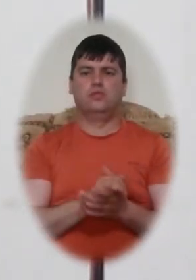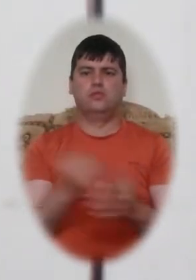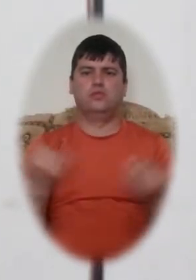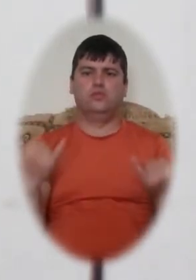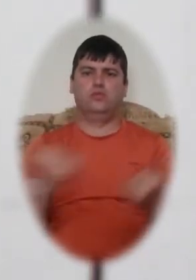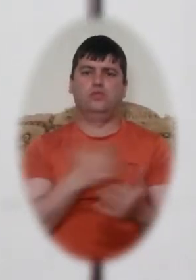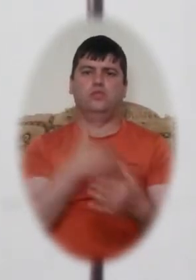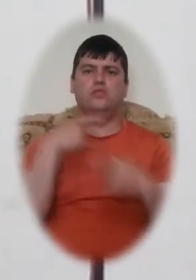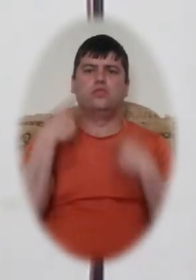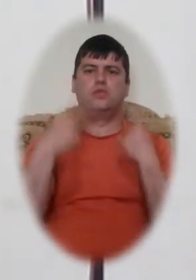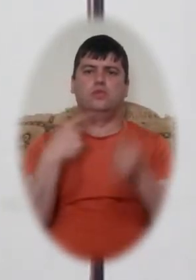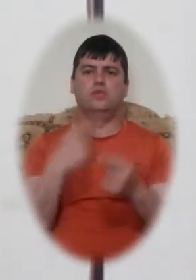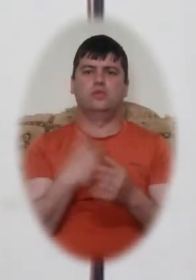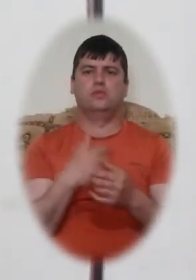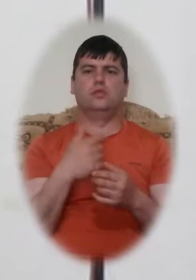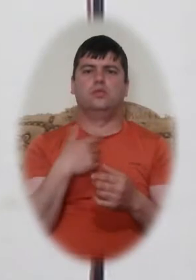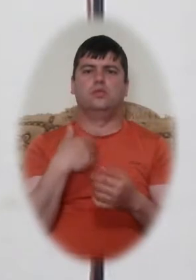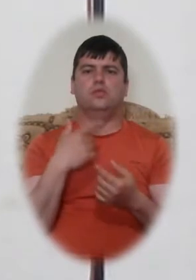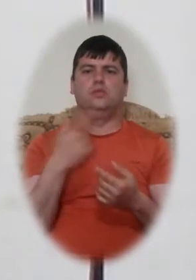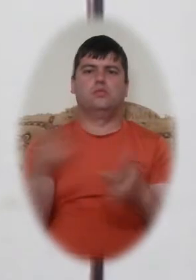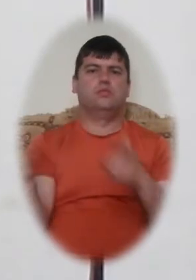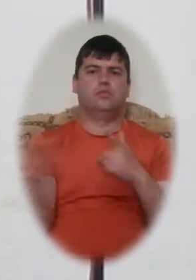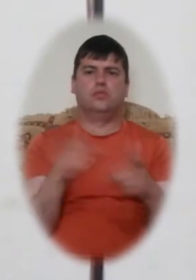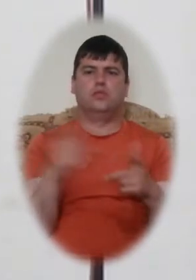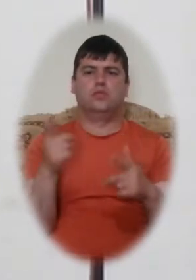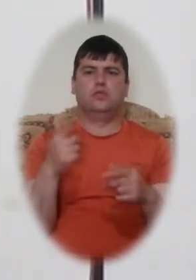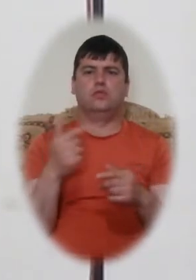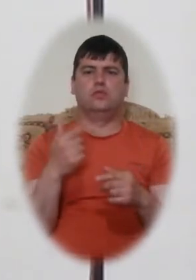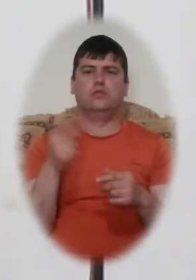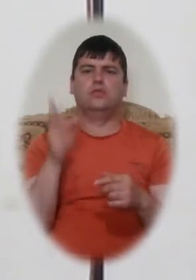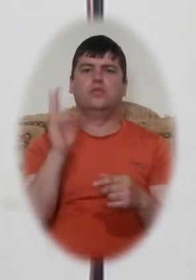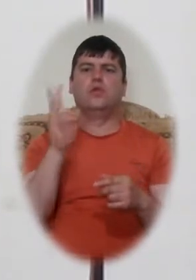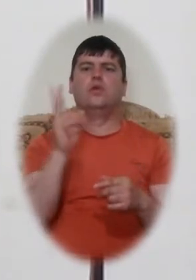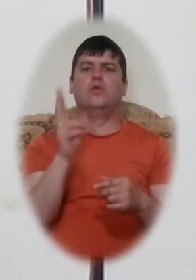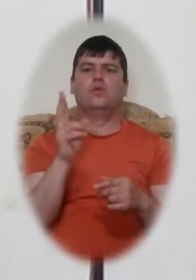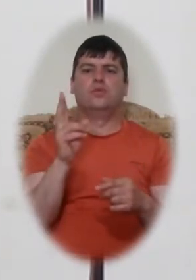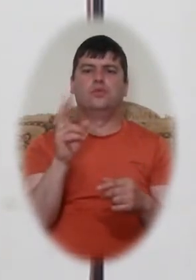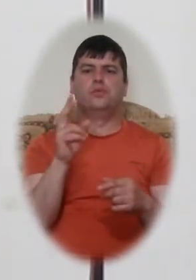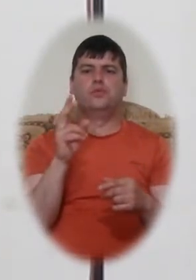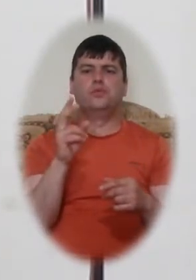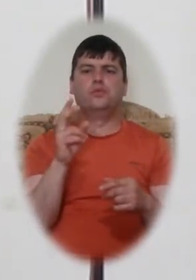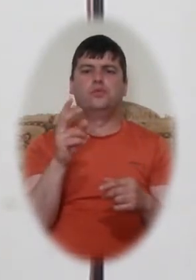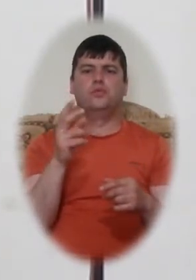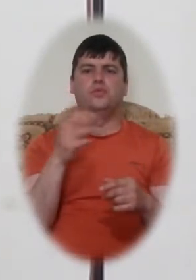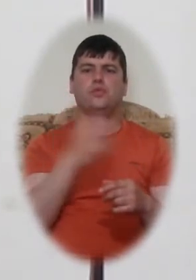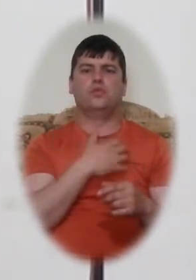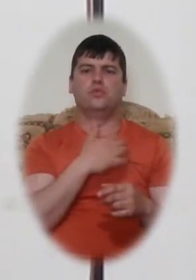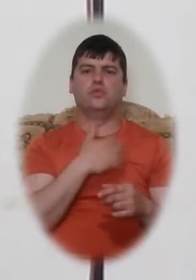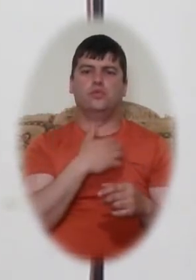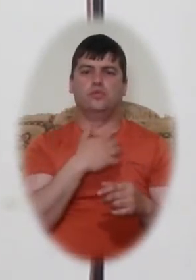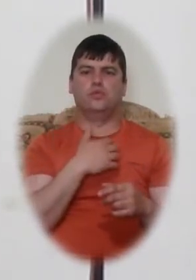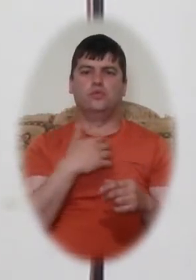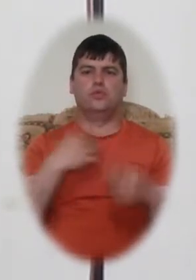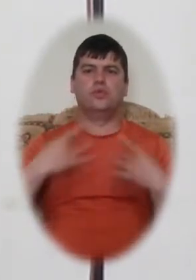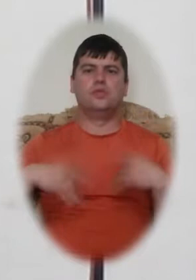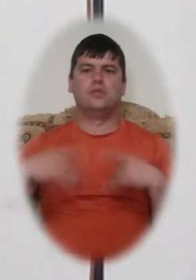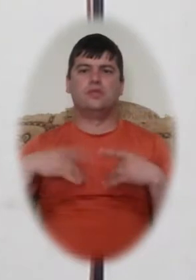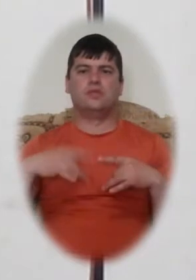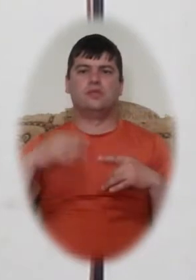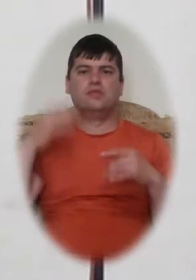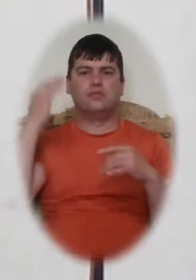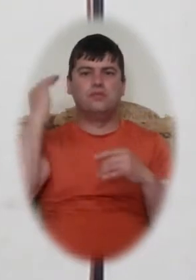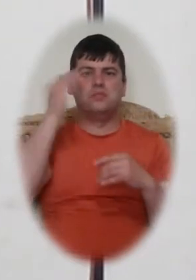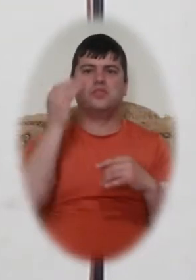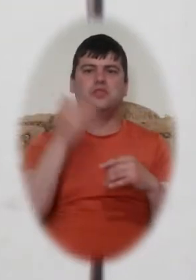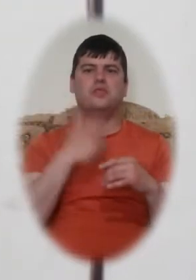Եվ եսոր ուզում եք ասել ոշտ, պատրաստվեք։ Եվ հատկապես այն հոգիները, հոգեր ոզում ե էսպես խանդավարությնով մ